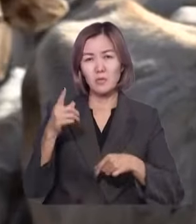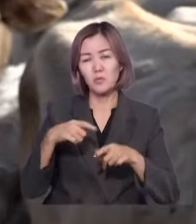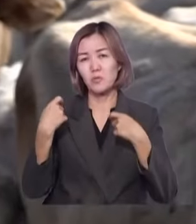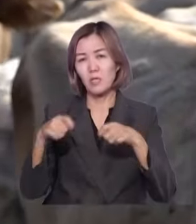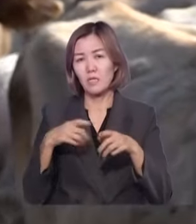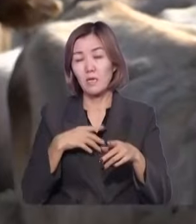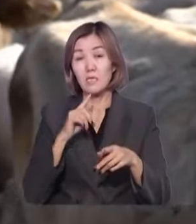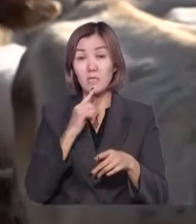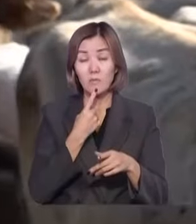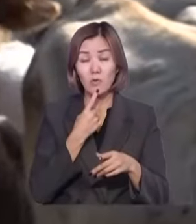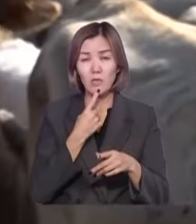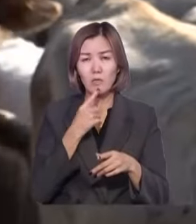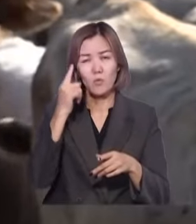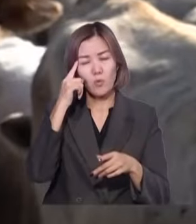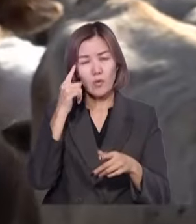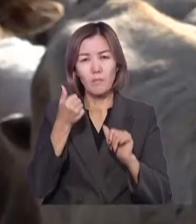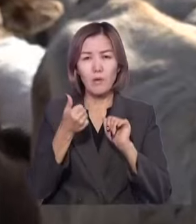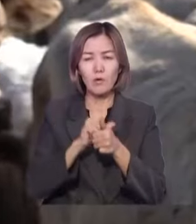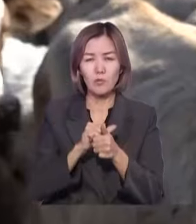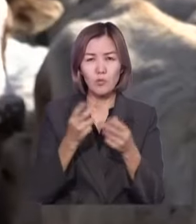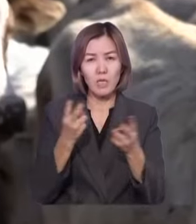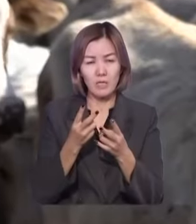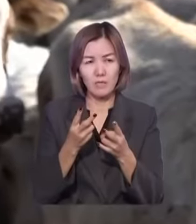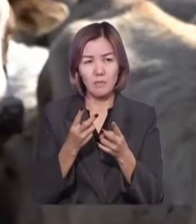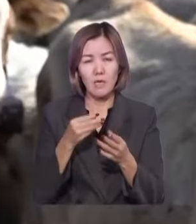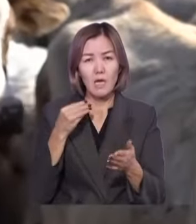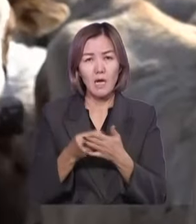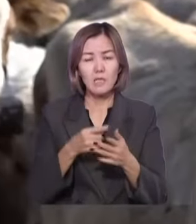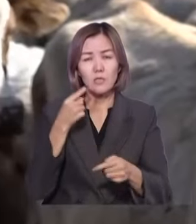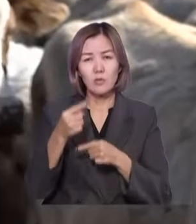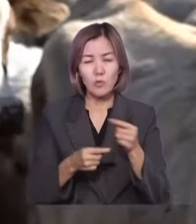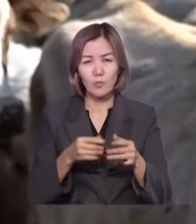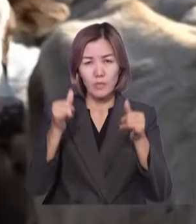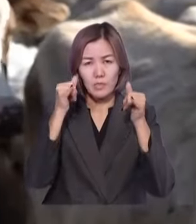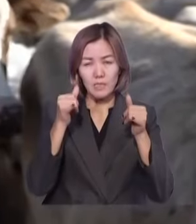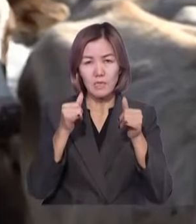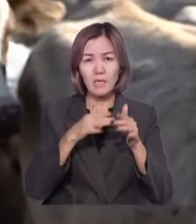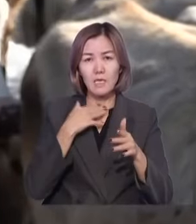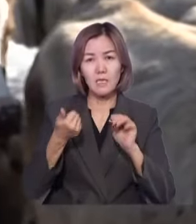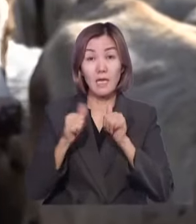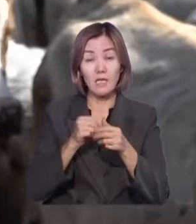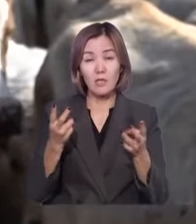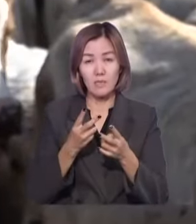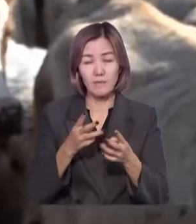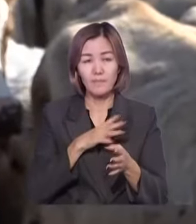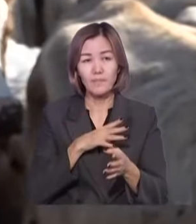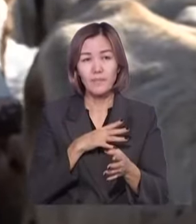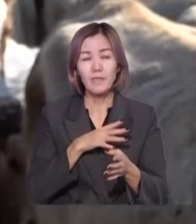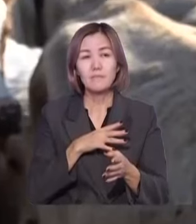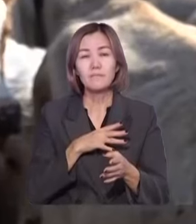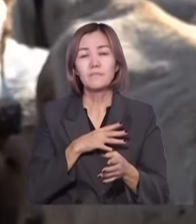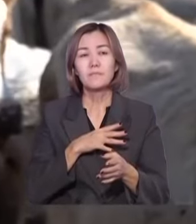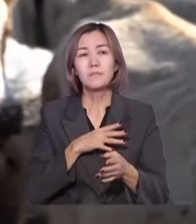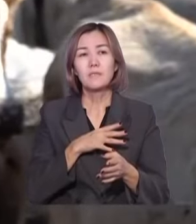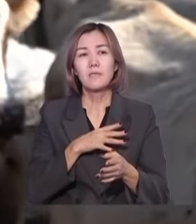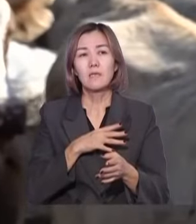сол кішкене қиын болғасын ойладым. Енді жағындай асыл тұқымға етке айналсам деп, сосын жағы мына